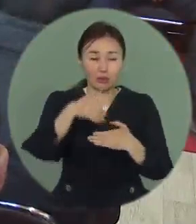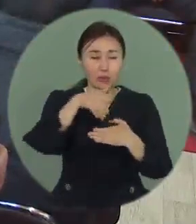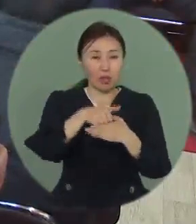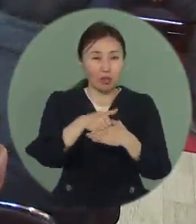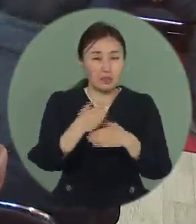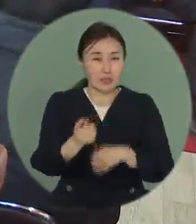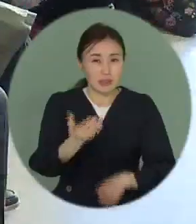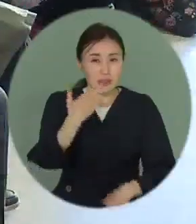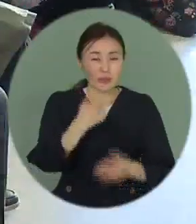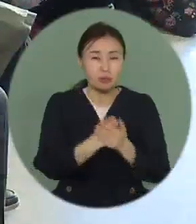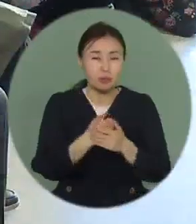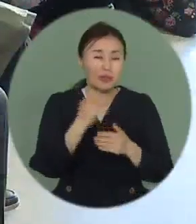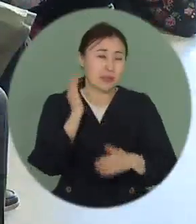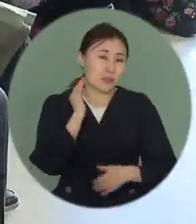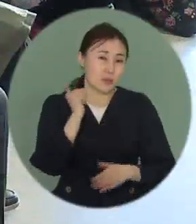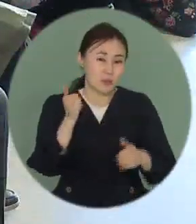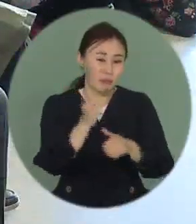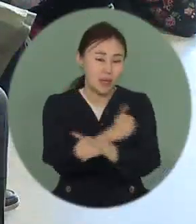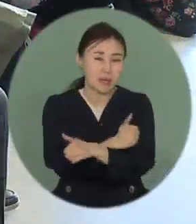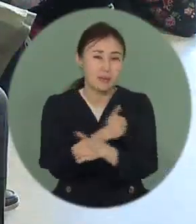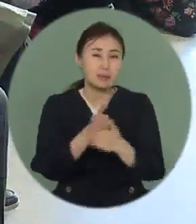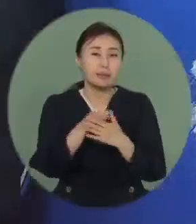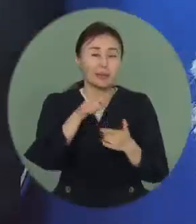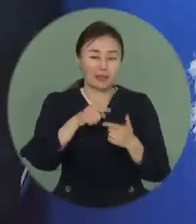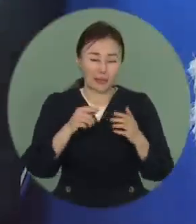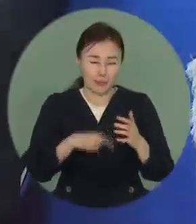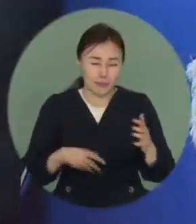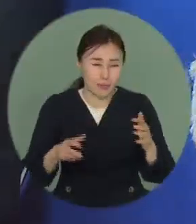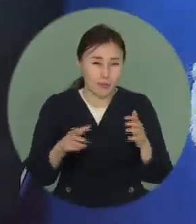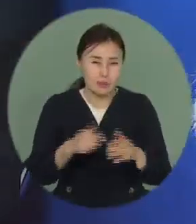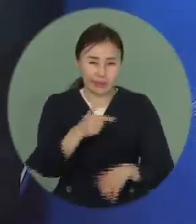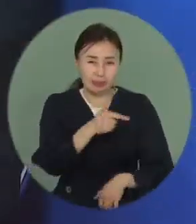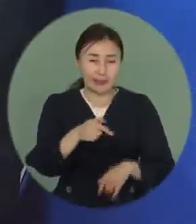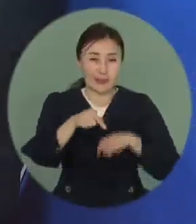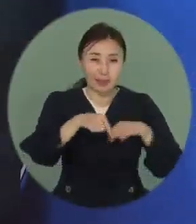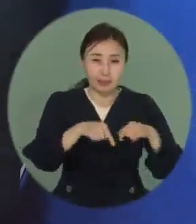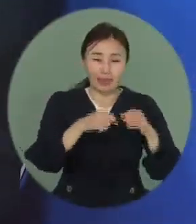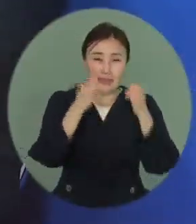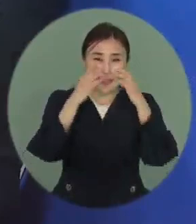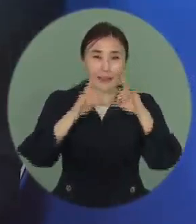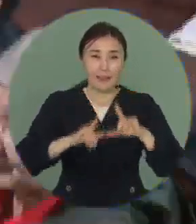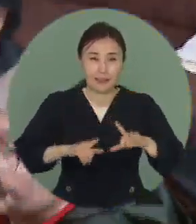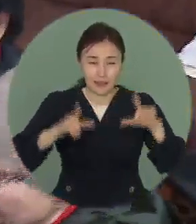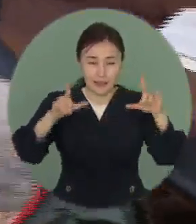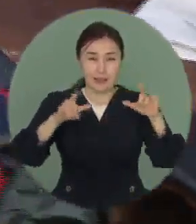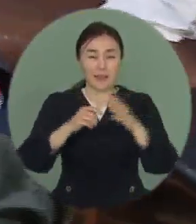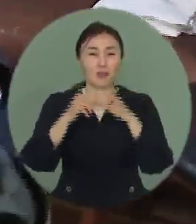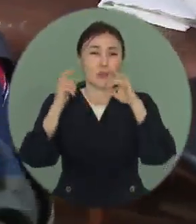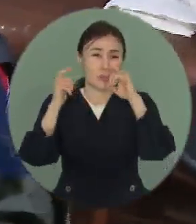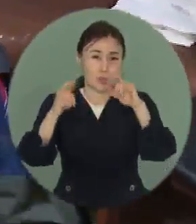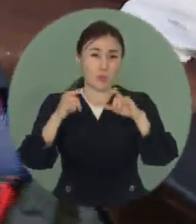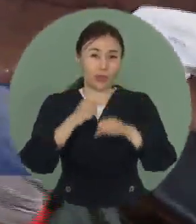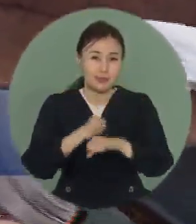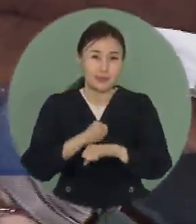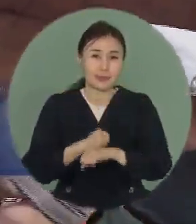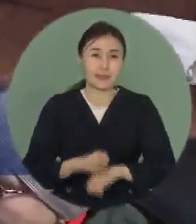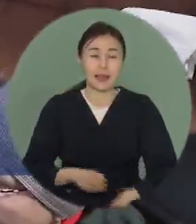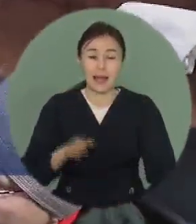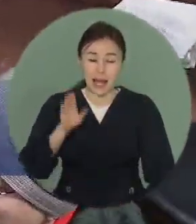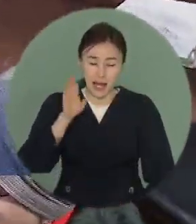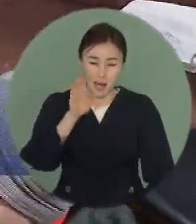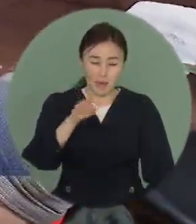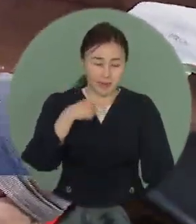장은총 모는 정치의 시대 원을 선포했습니다 앞으로 제